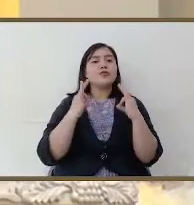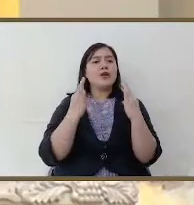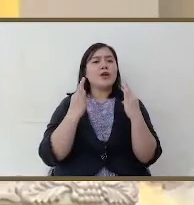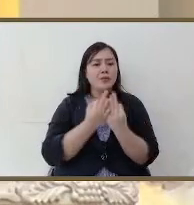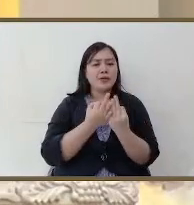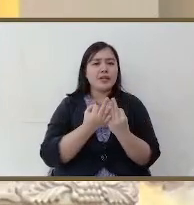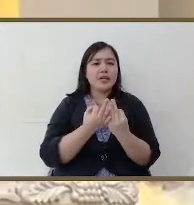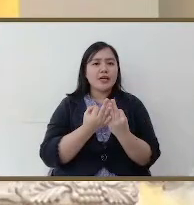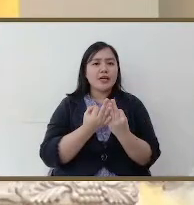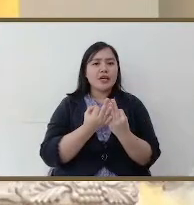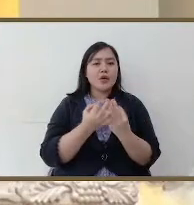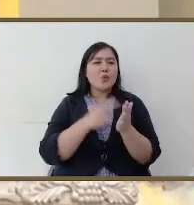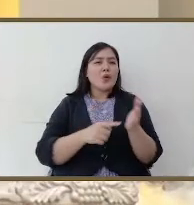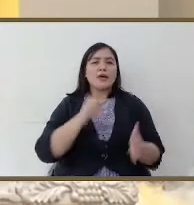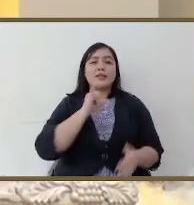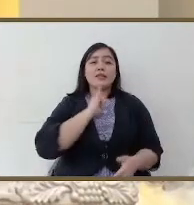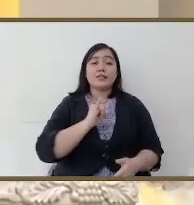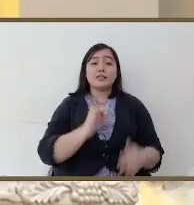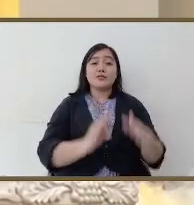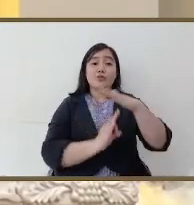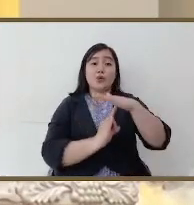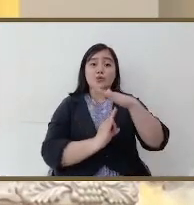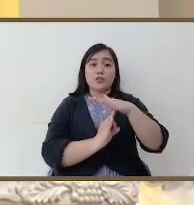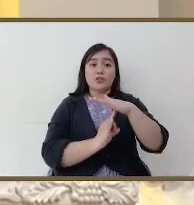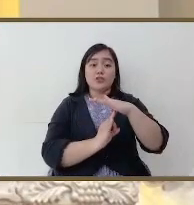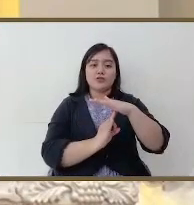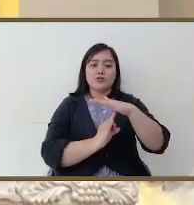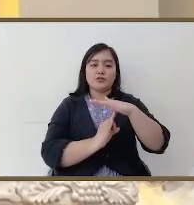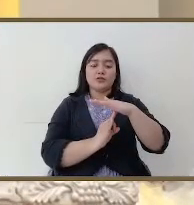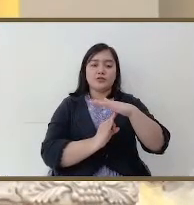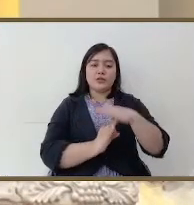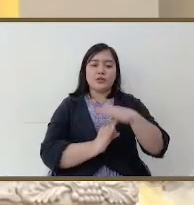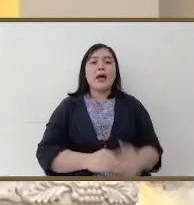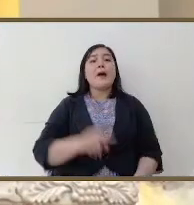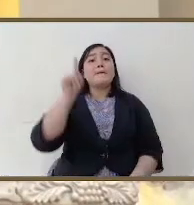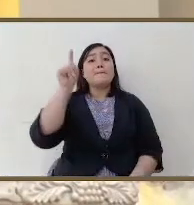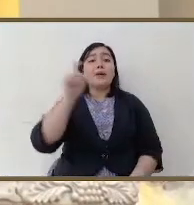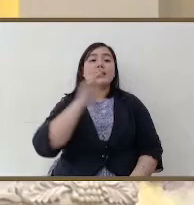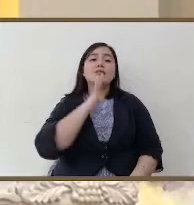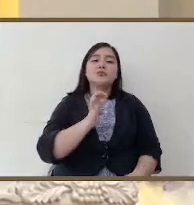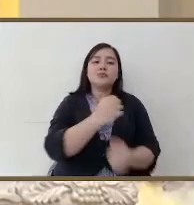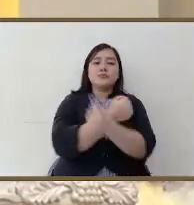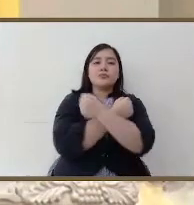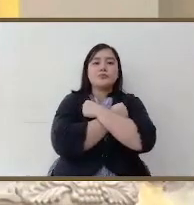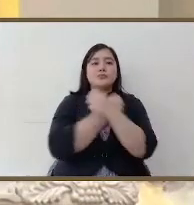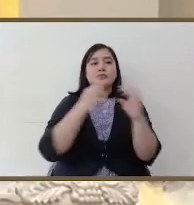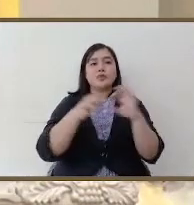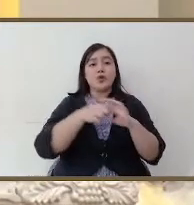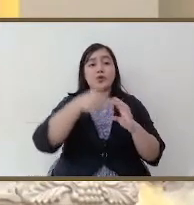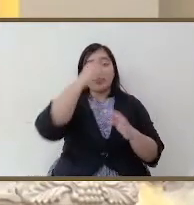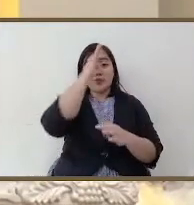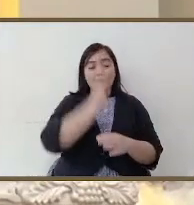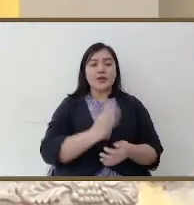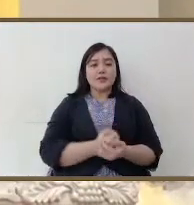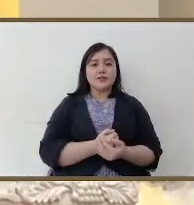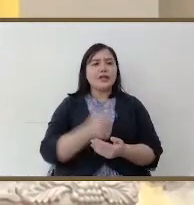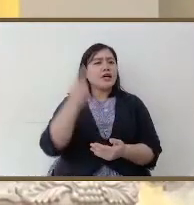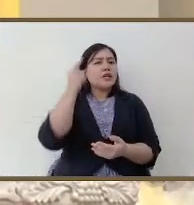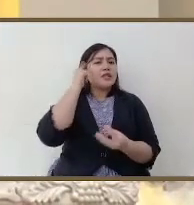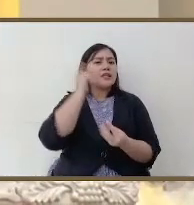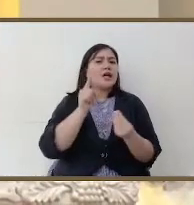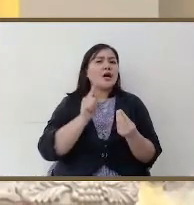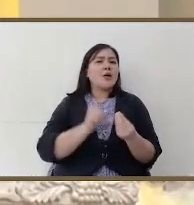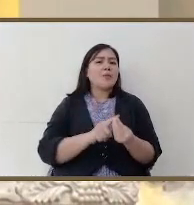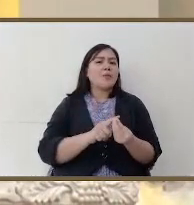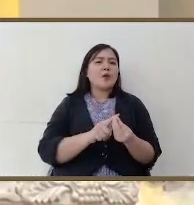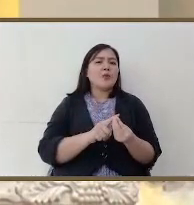pinag-uusapan po natin sa loob ng pamilya? It must be the love of God. And think about the kind of love that we have in our